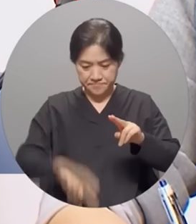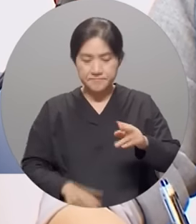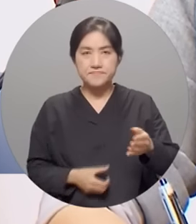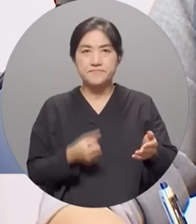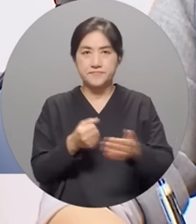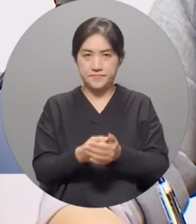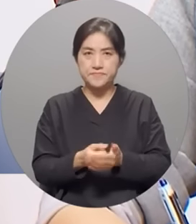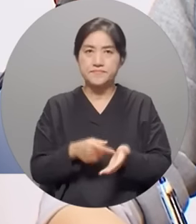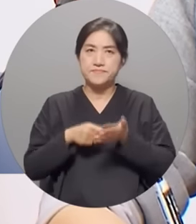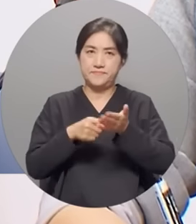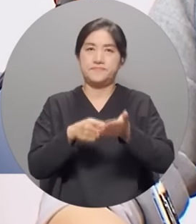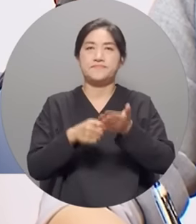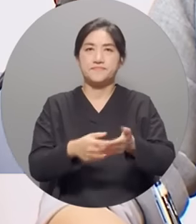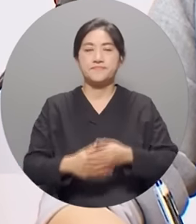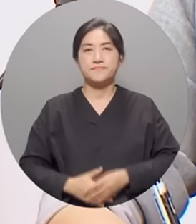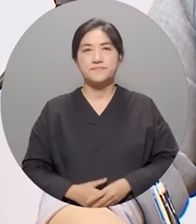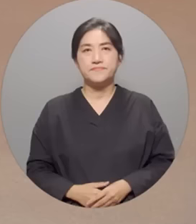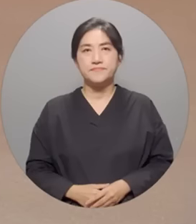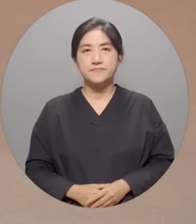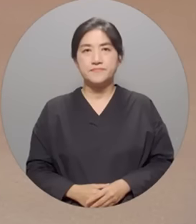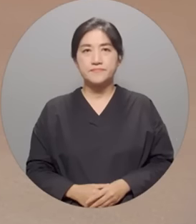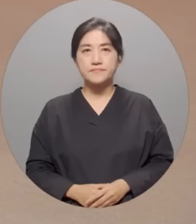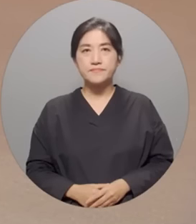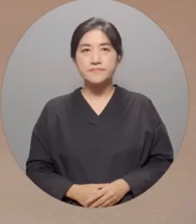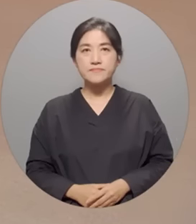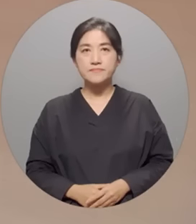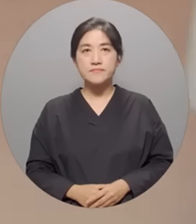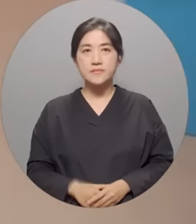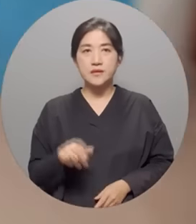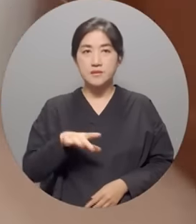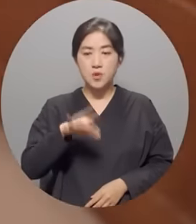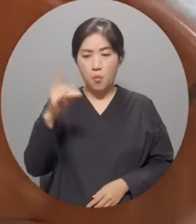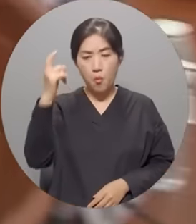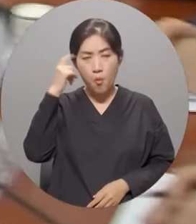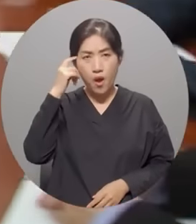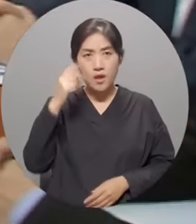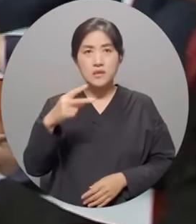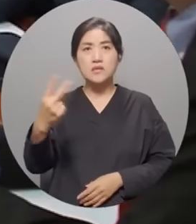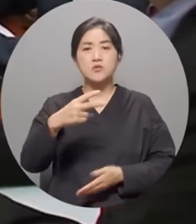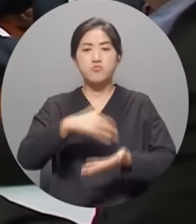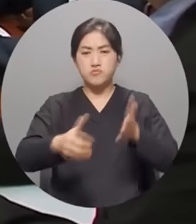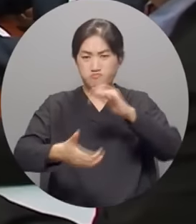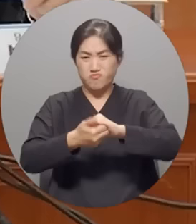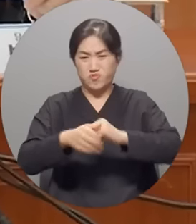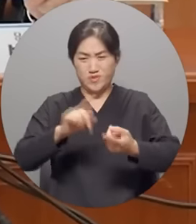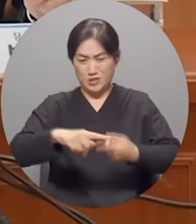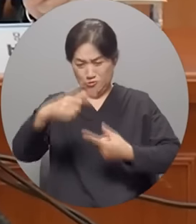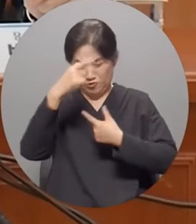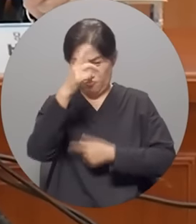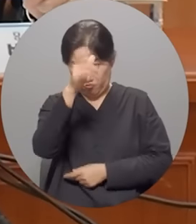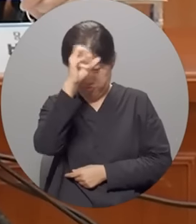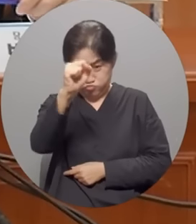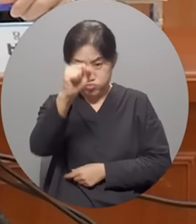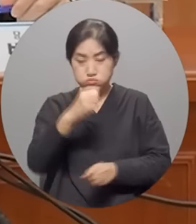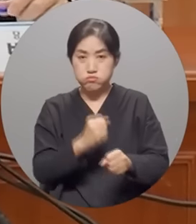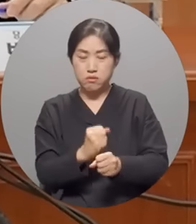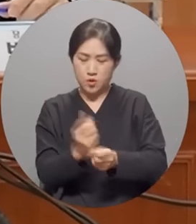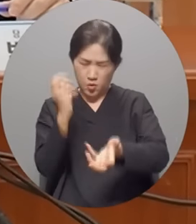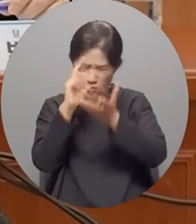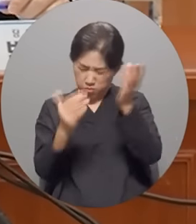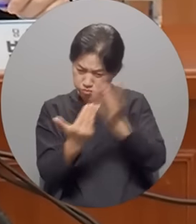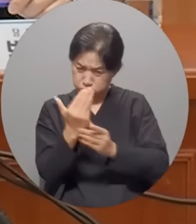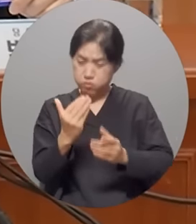거취를 결정하시기를 촉구합니다. 애초에 왜 2,000명이라는 숫자를 고집해 혼란을 자초했는지